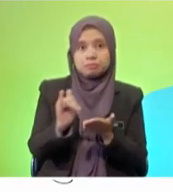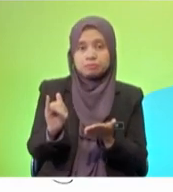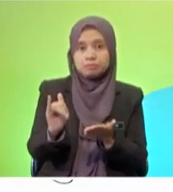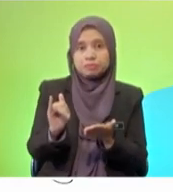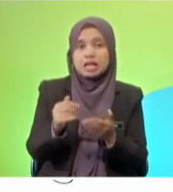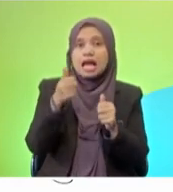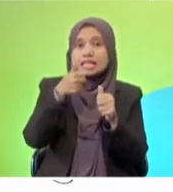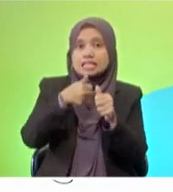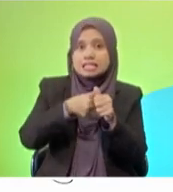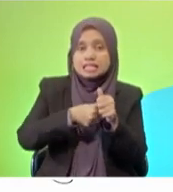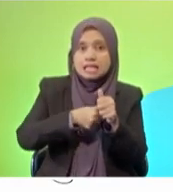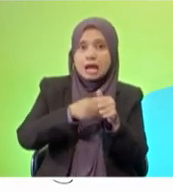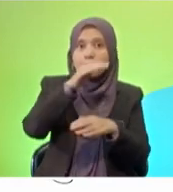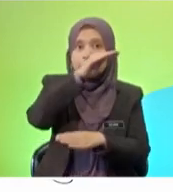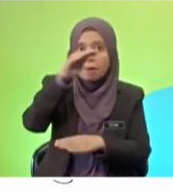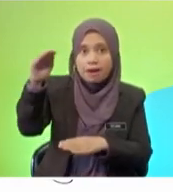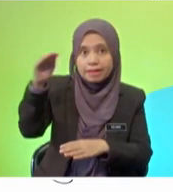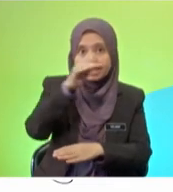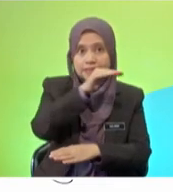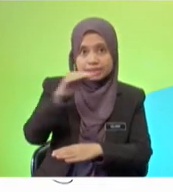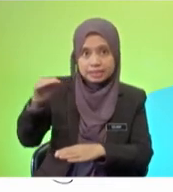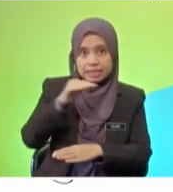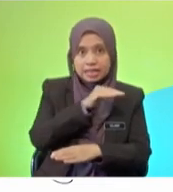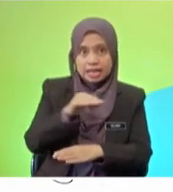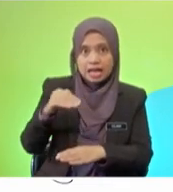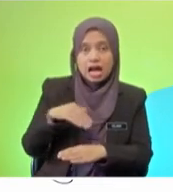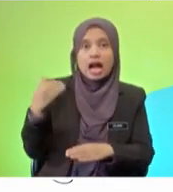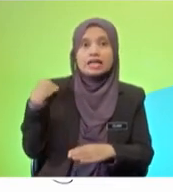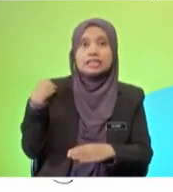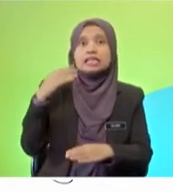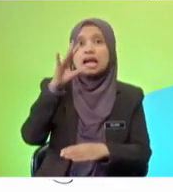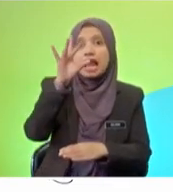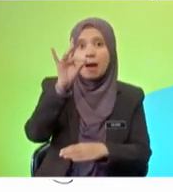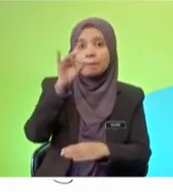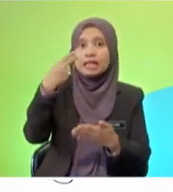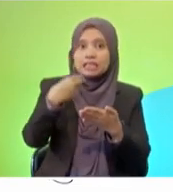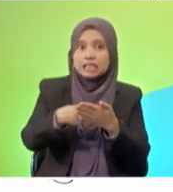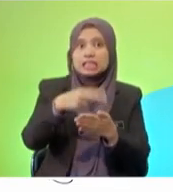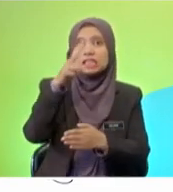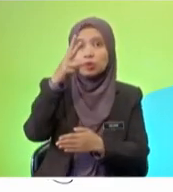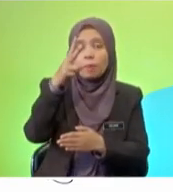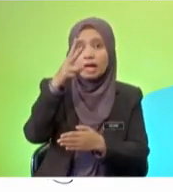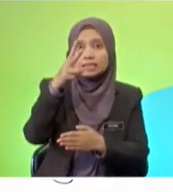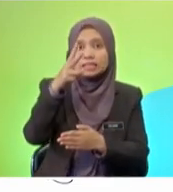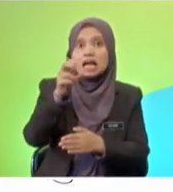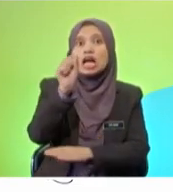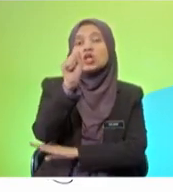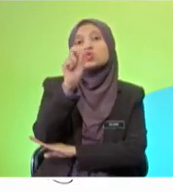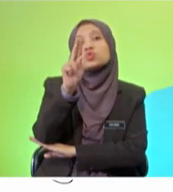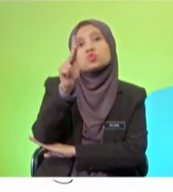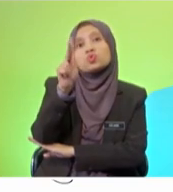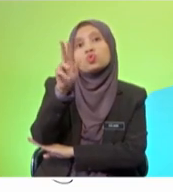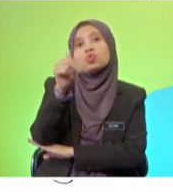setiap baris pantun tersebut adalah Pan hingga 12 suku kata kalau kita tengok yang